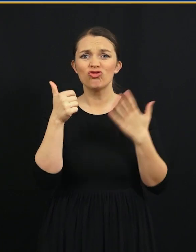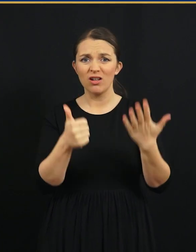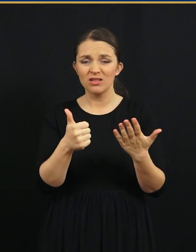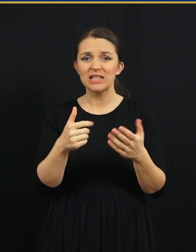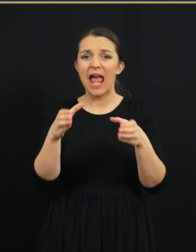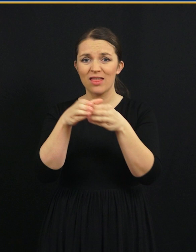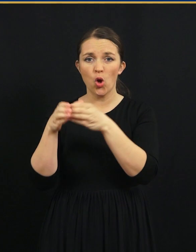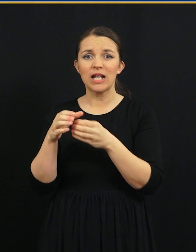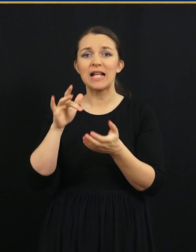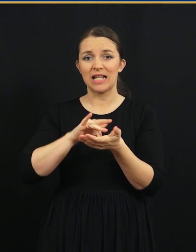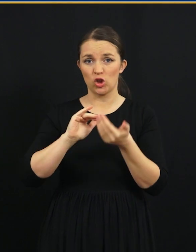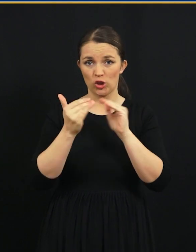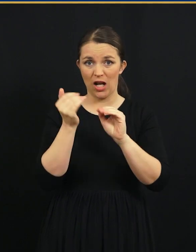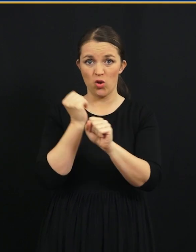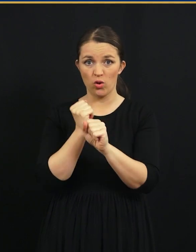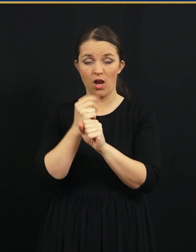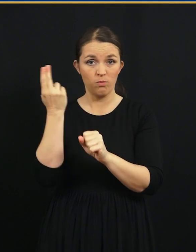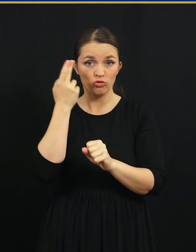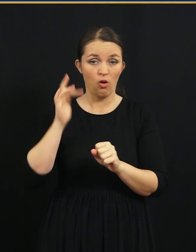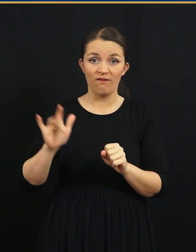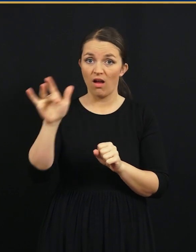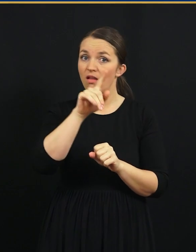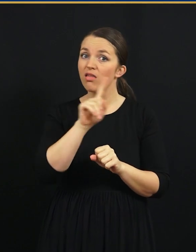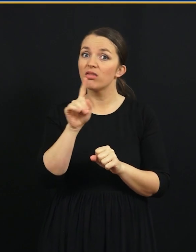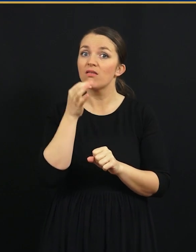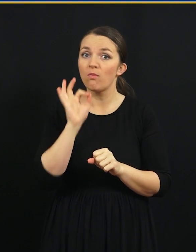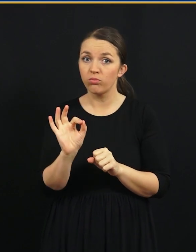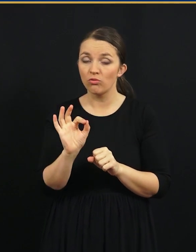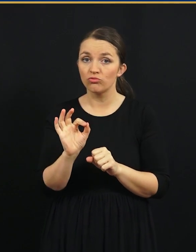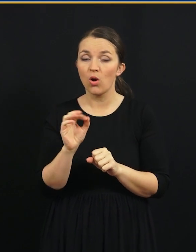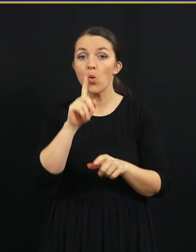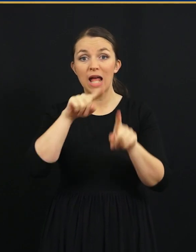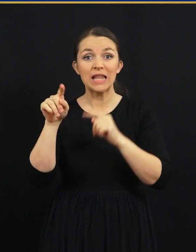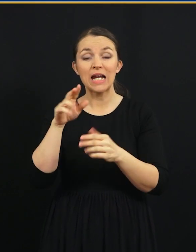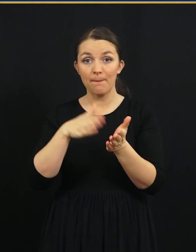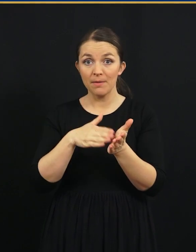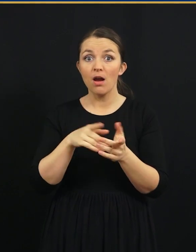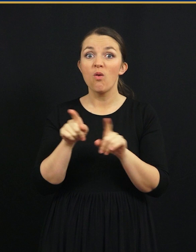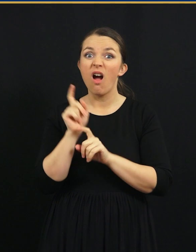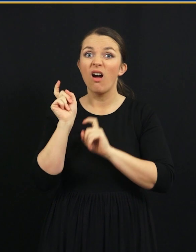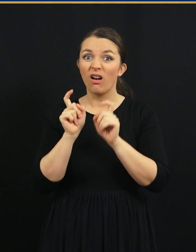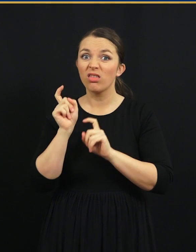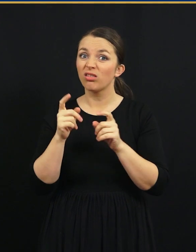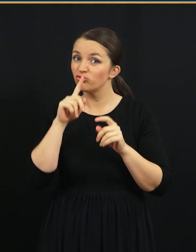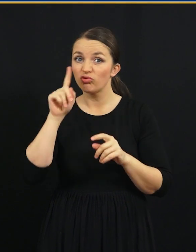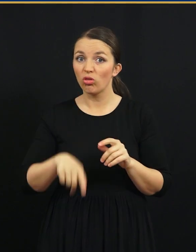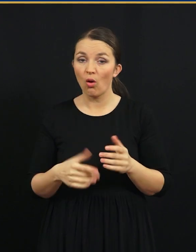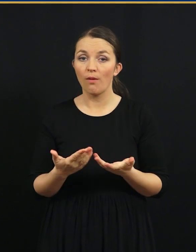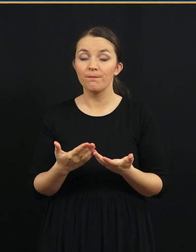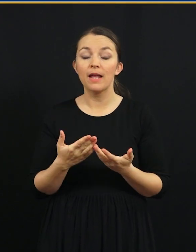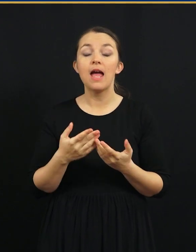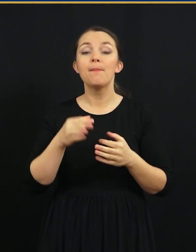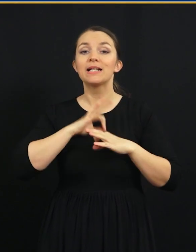vseh 63 enotah centrov za socialno delo po Sloveniji ni optimalno, v nekaterih primerih je celo